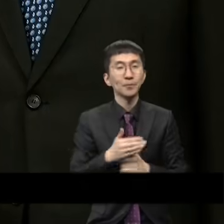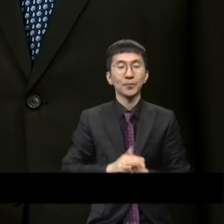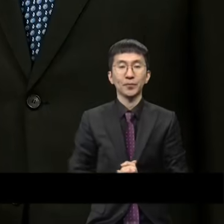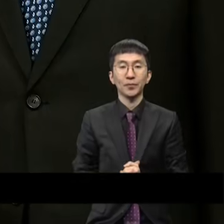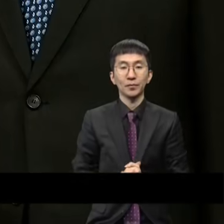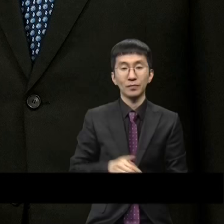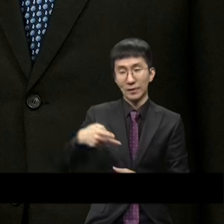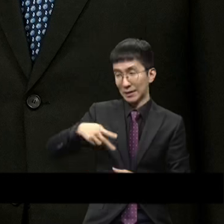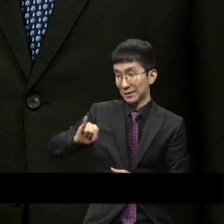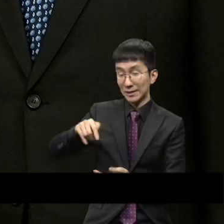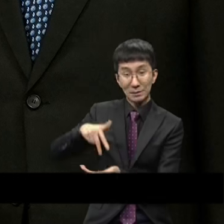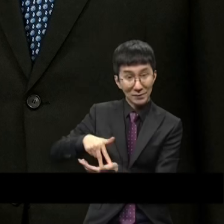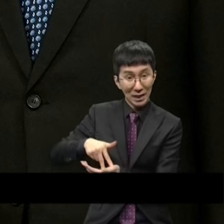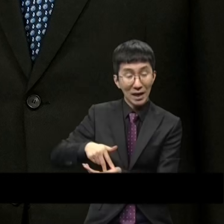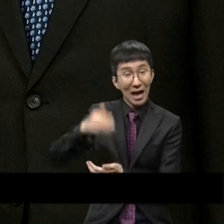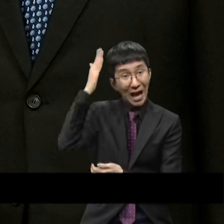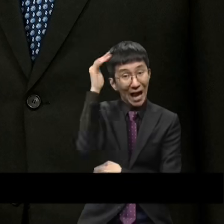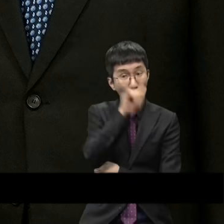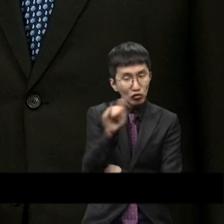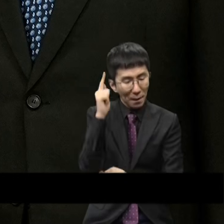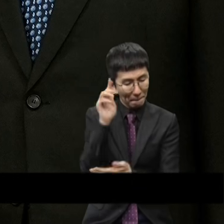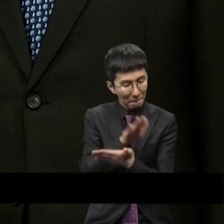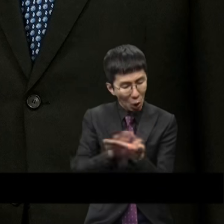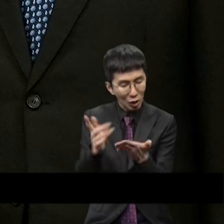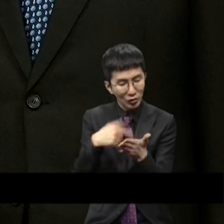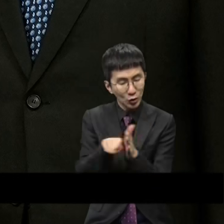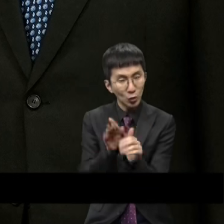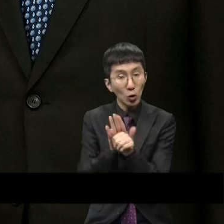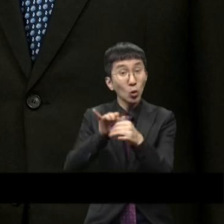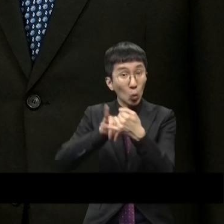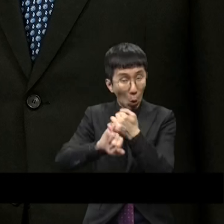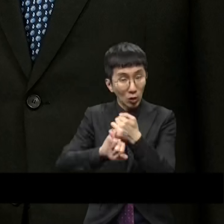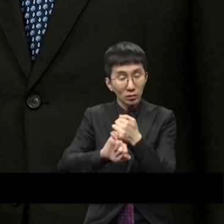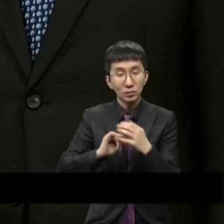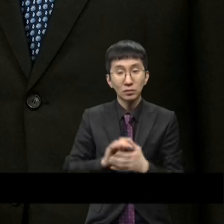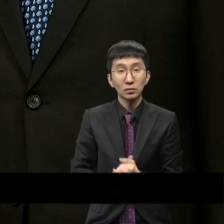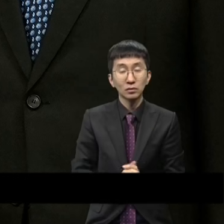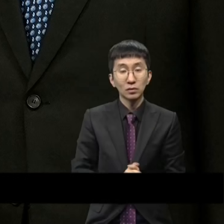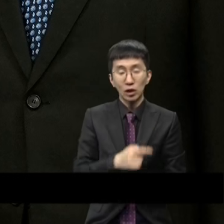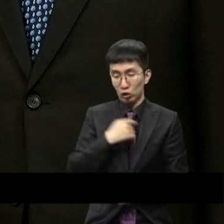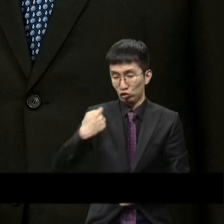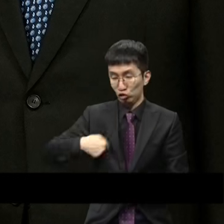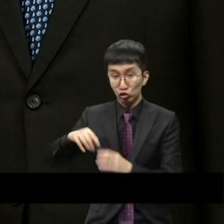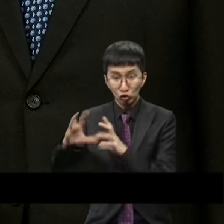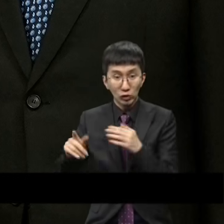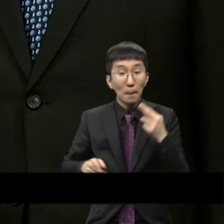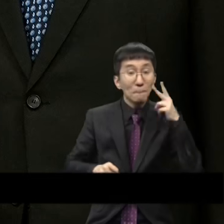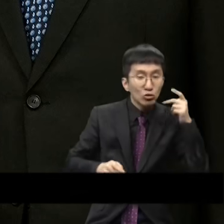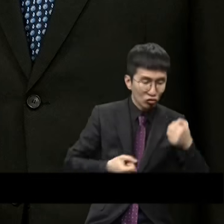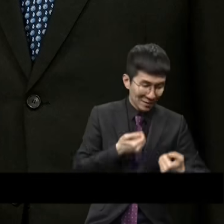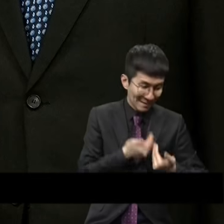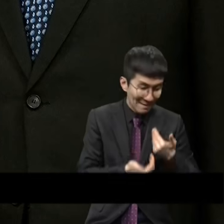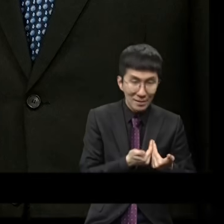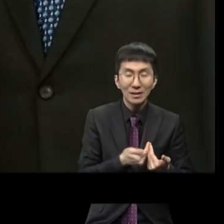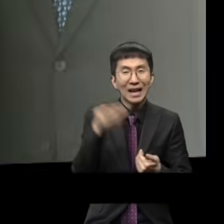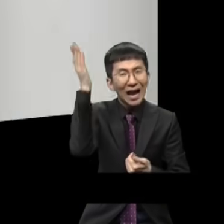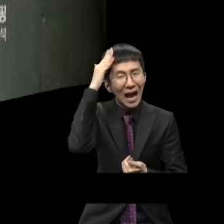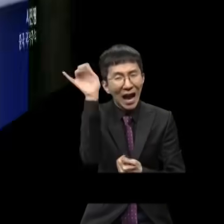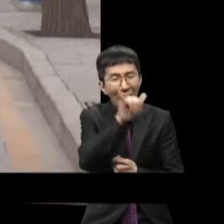시 주석은 한반도 평화에 공헌하겠다며 미중 갈등 국면에 한반도 문제를 지렛대로 삼을 수 있음을